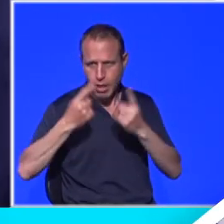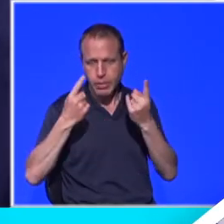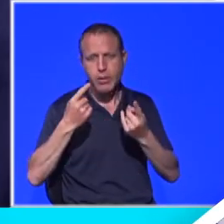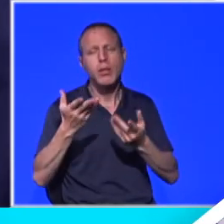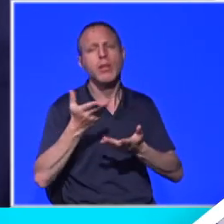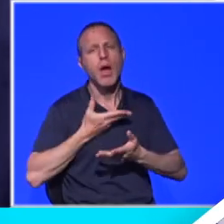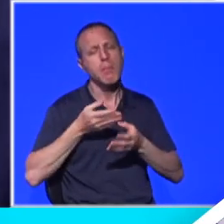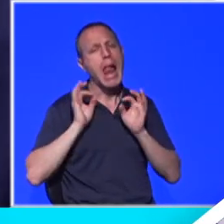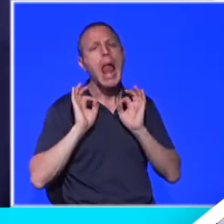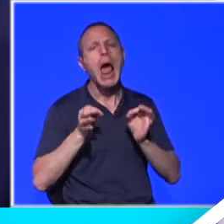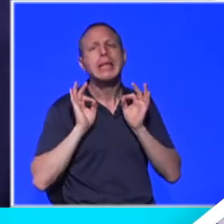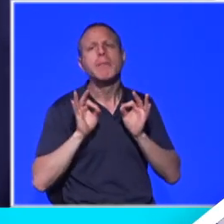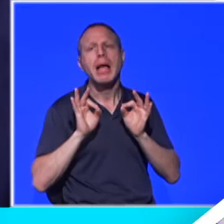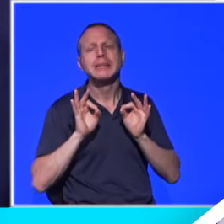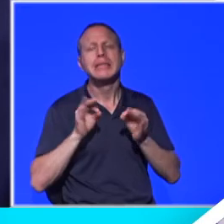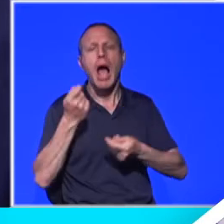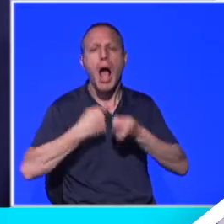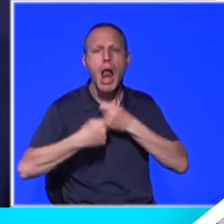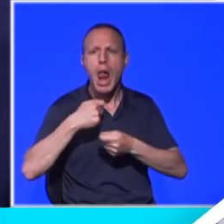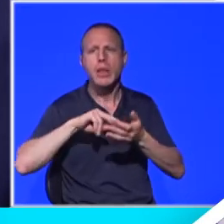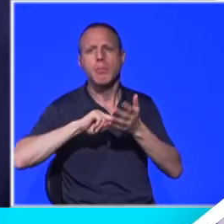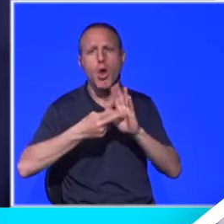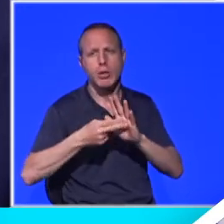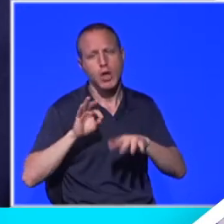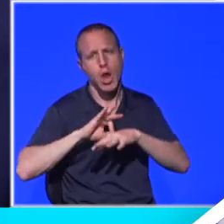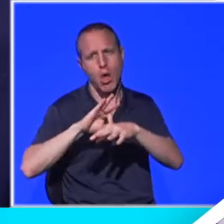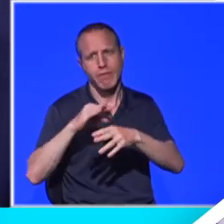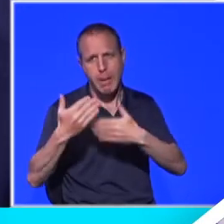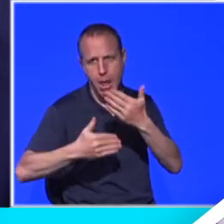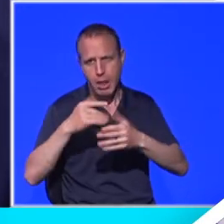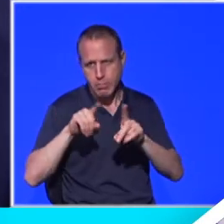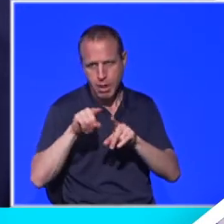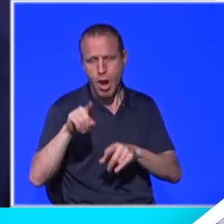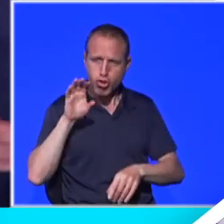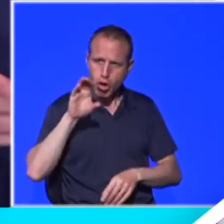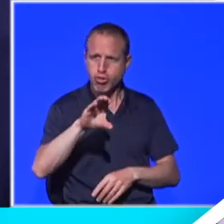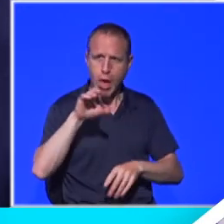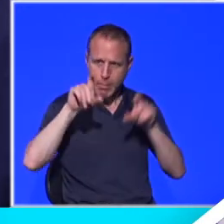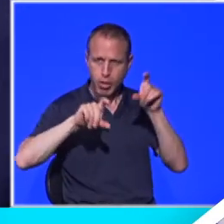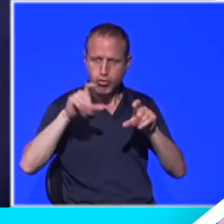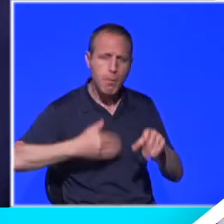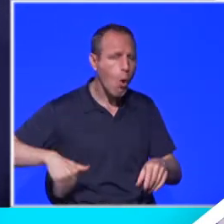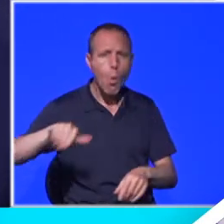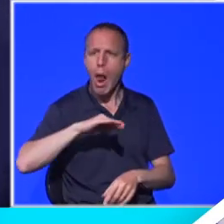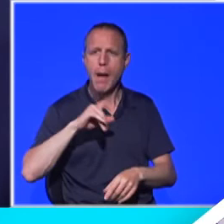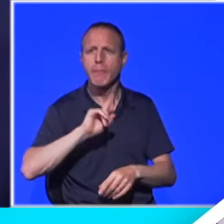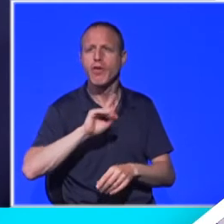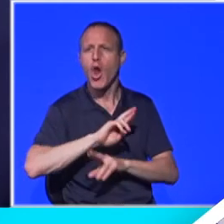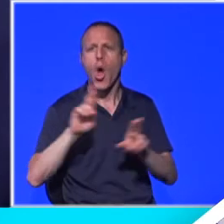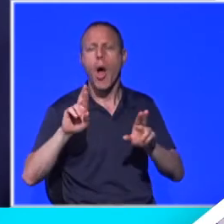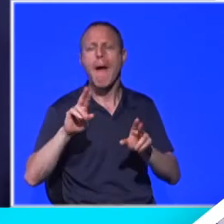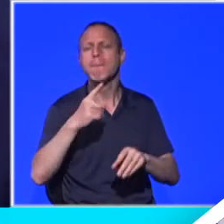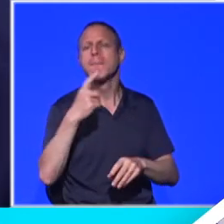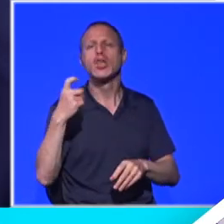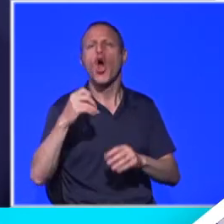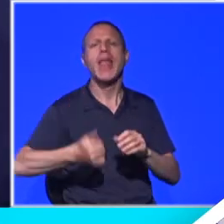שנקבל את הלגיטימציה הכלכלית הפוליטית להוביל מהלכים כאלה, של השקעה באנשים, בכולם, ולא רק במאיון